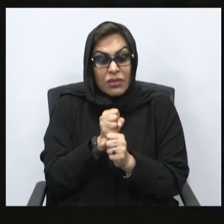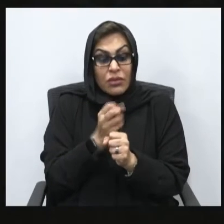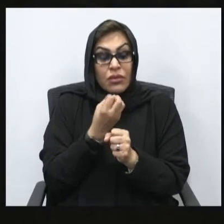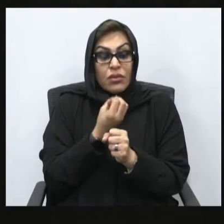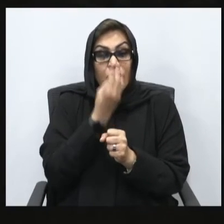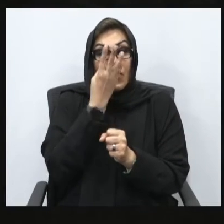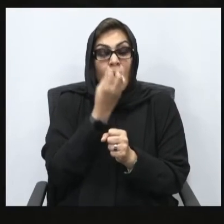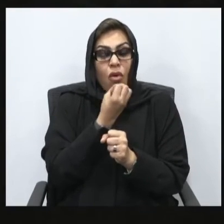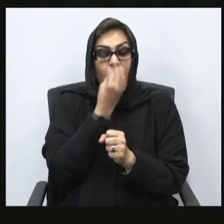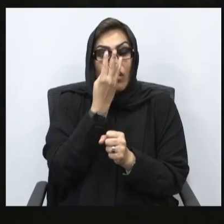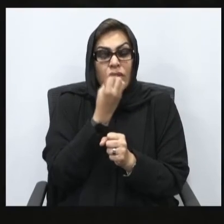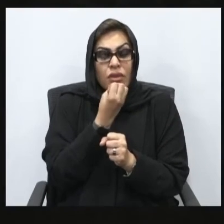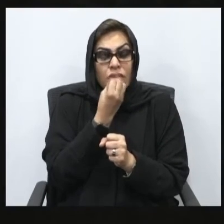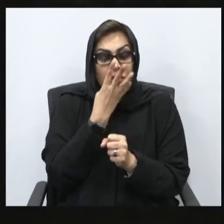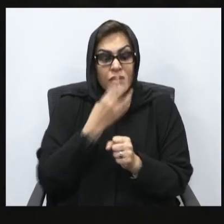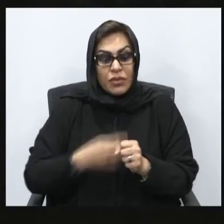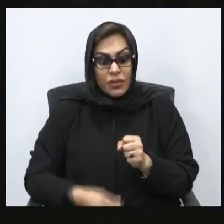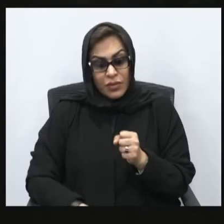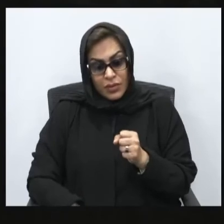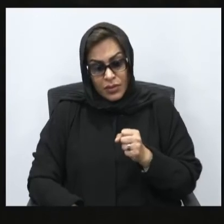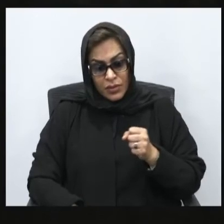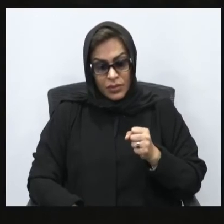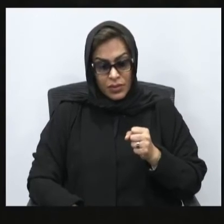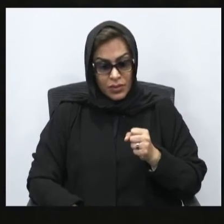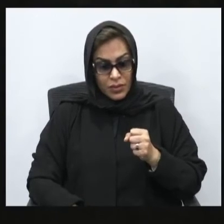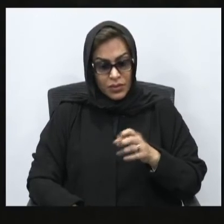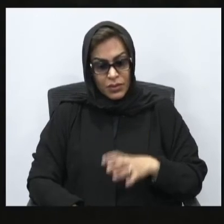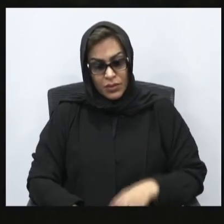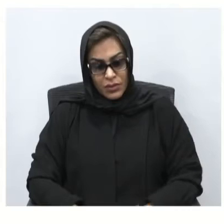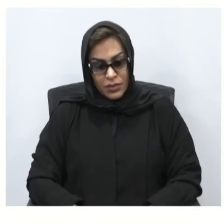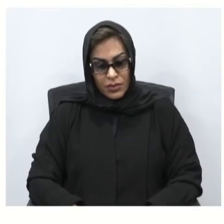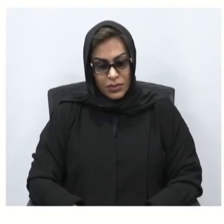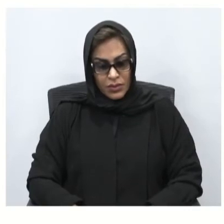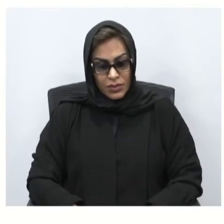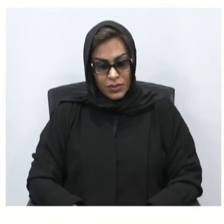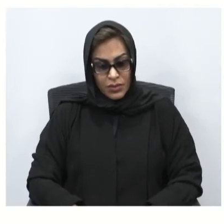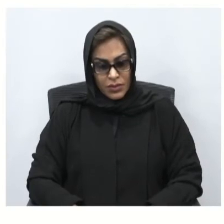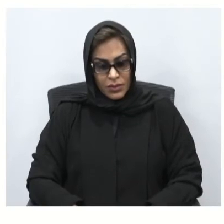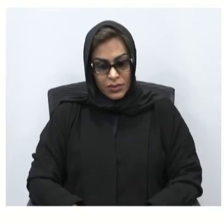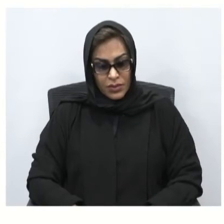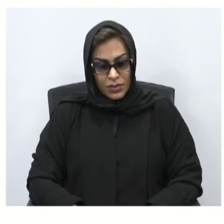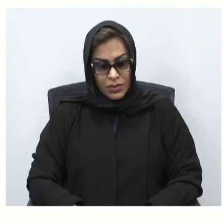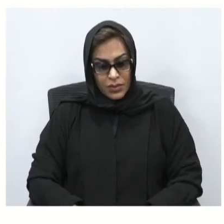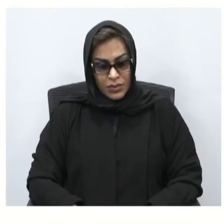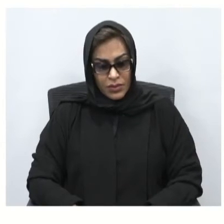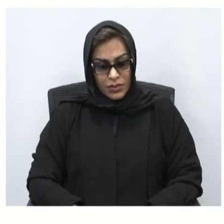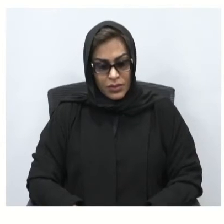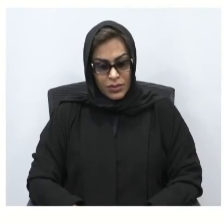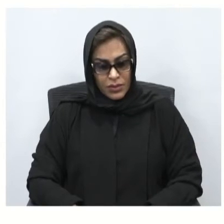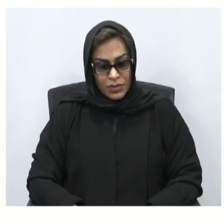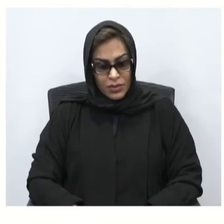راح يدفع مرور الاكسجين او تخلص من ثاني اكسيد الكربون فينتج عنه